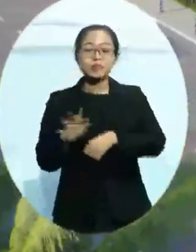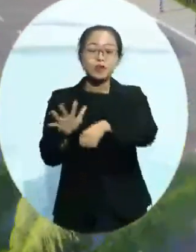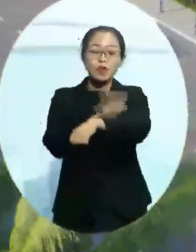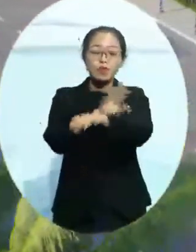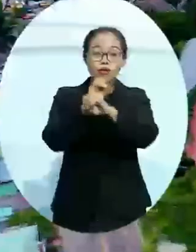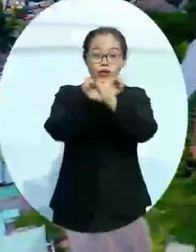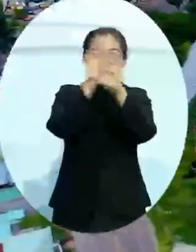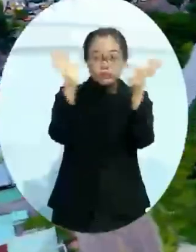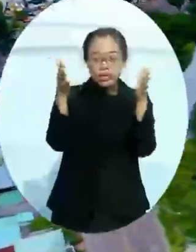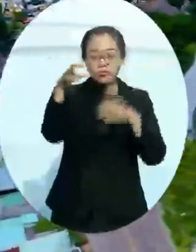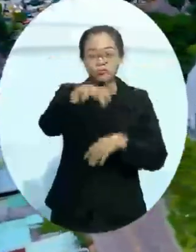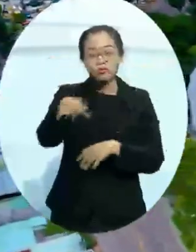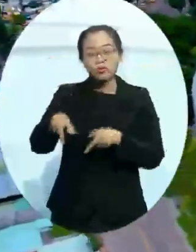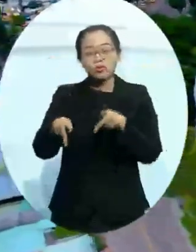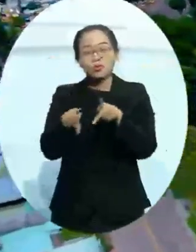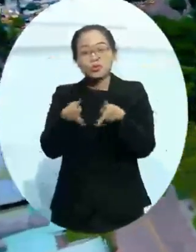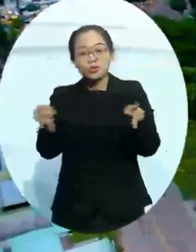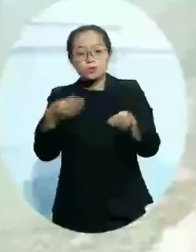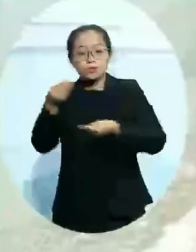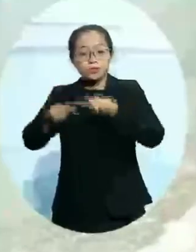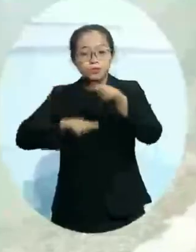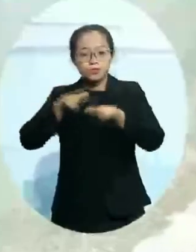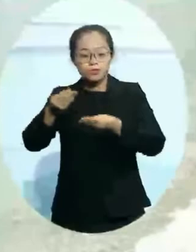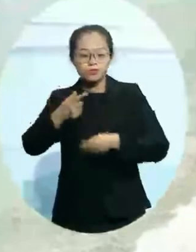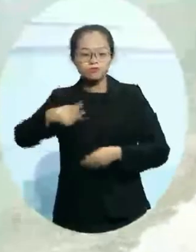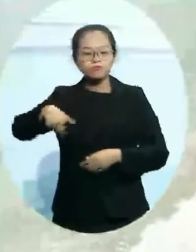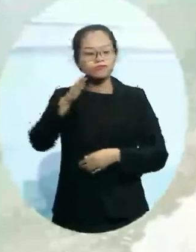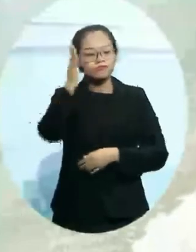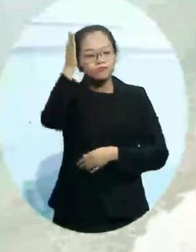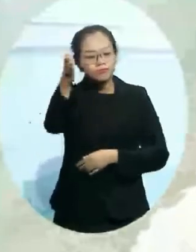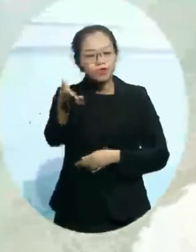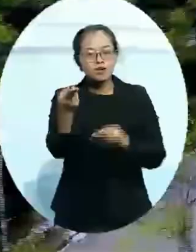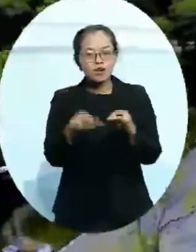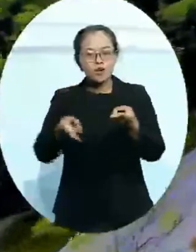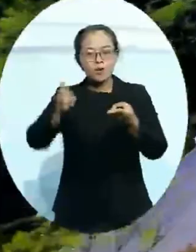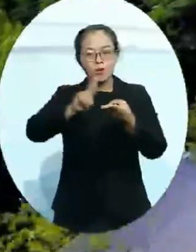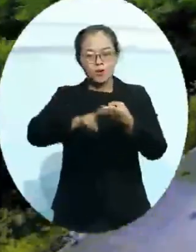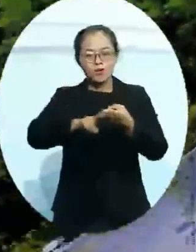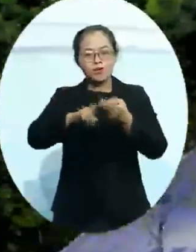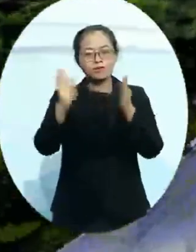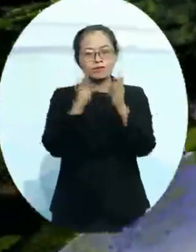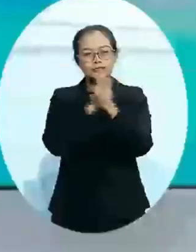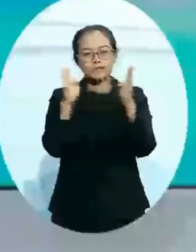Etiwon sẽ góp phần tô điểm cho bức tranh tổng thể của thành phố Quy Nhơn trong tương lai.